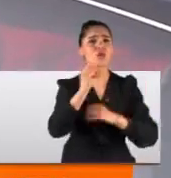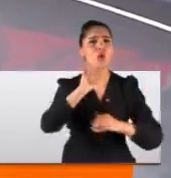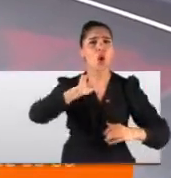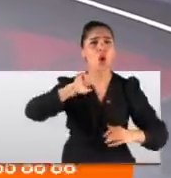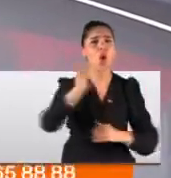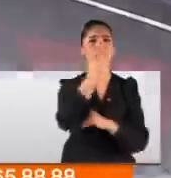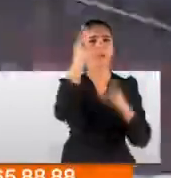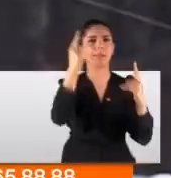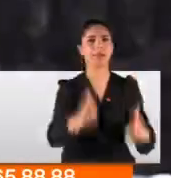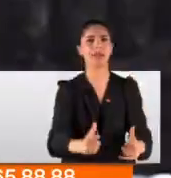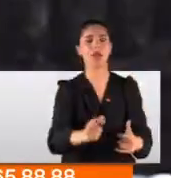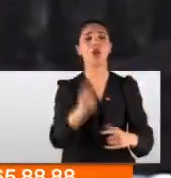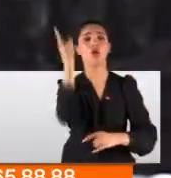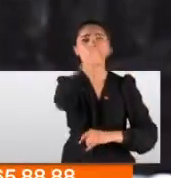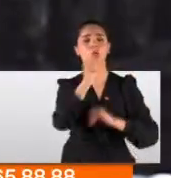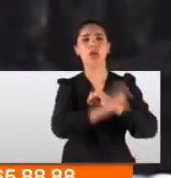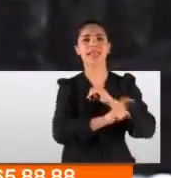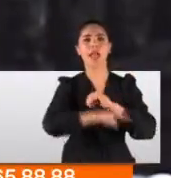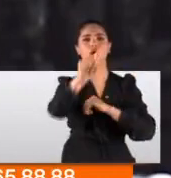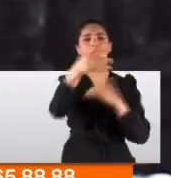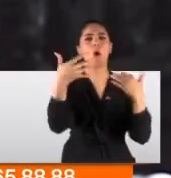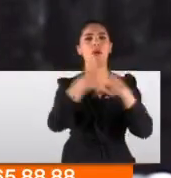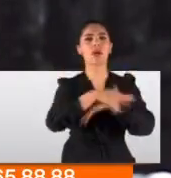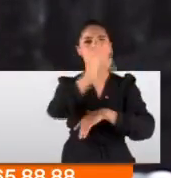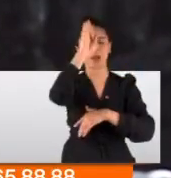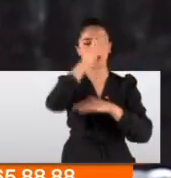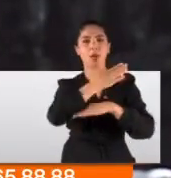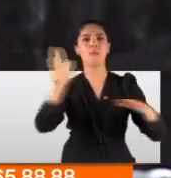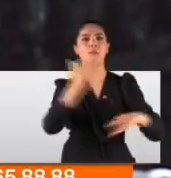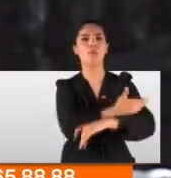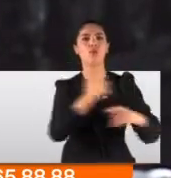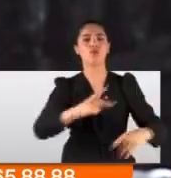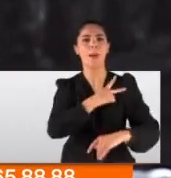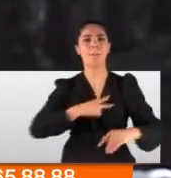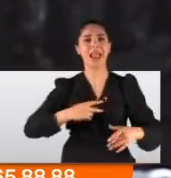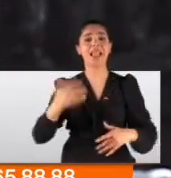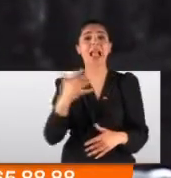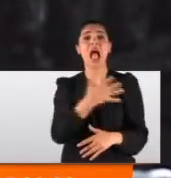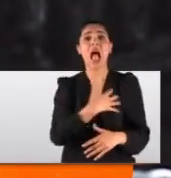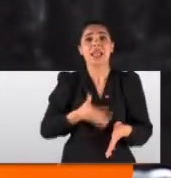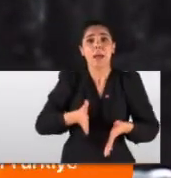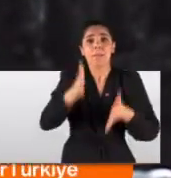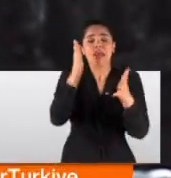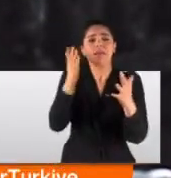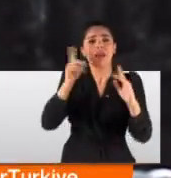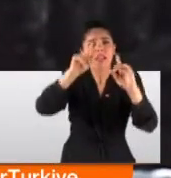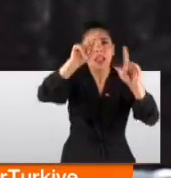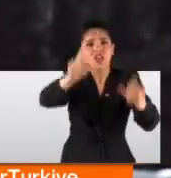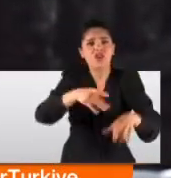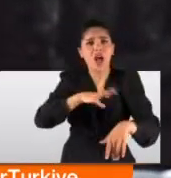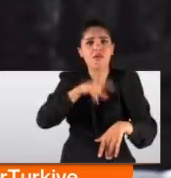çok önemli bir anıt. Çünkü teröristler o gece İstanbul Büyükşehir Belediyesi'nin ana binasını da işgal etmişlerdi.